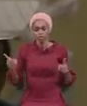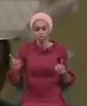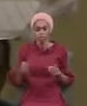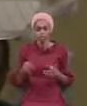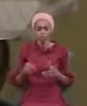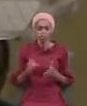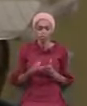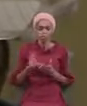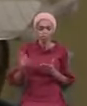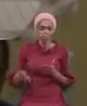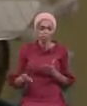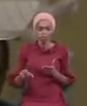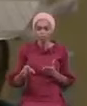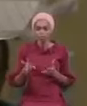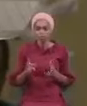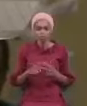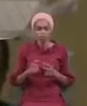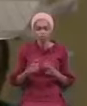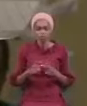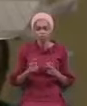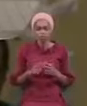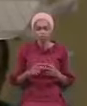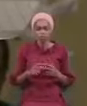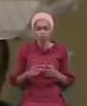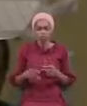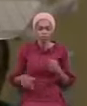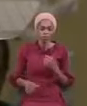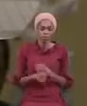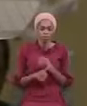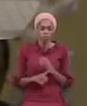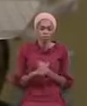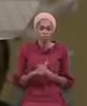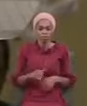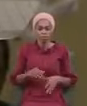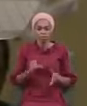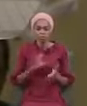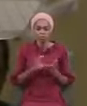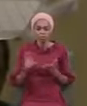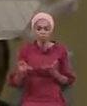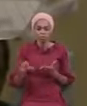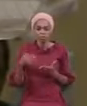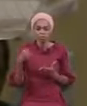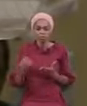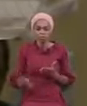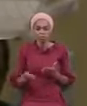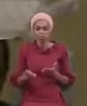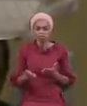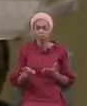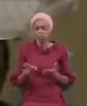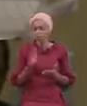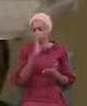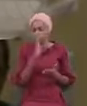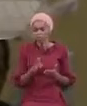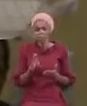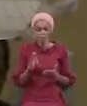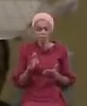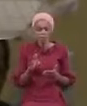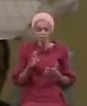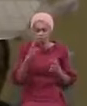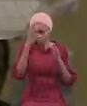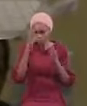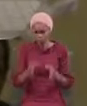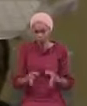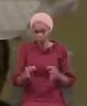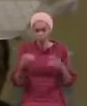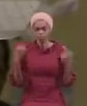conséquences d'être présemptueux on nous parlons de la présomption le péché